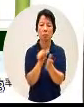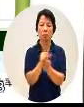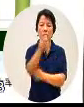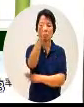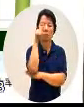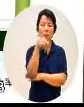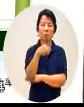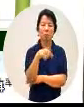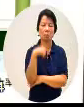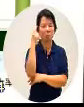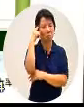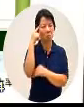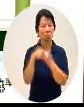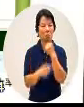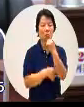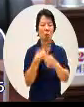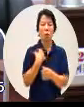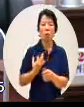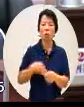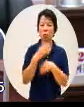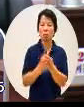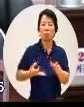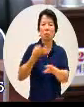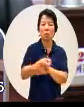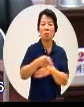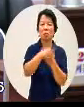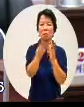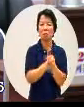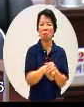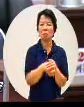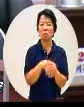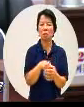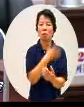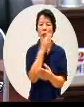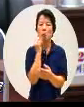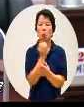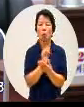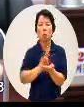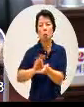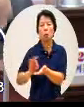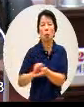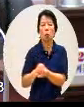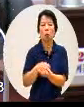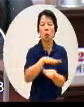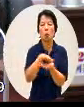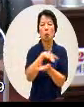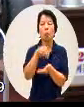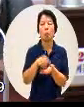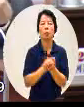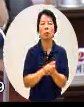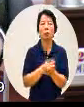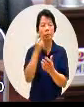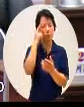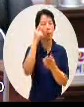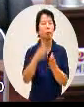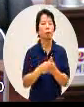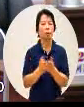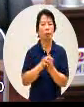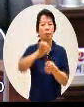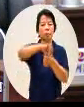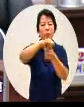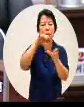觀念會覺得我高錢高到有政府你都把我拿去學不會開我自己不會欠你所以呢只要一講到加稅